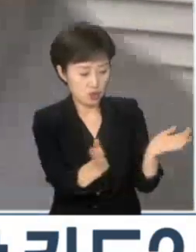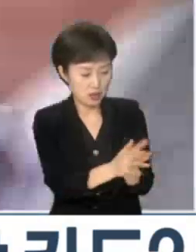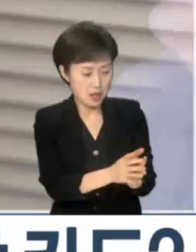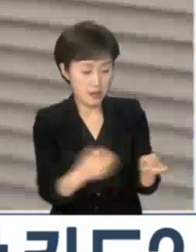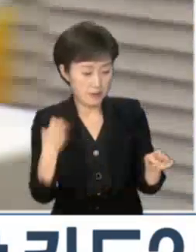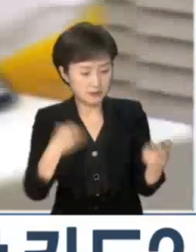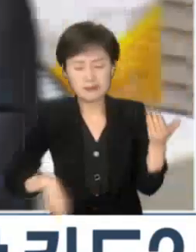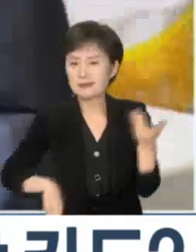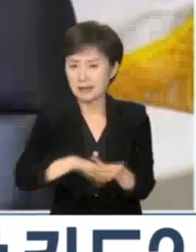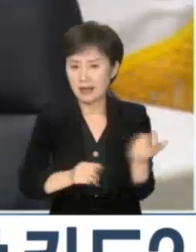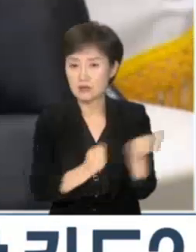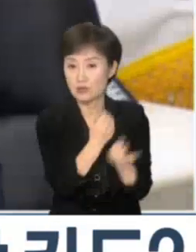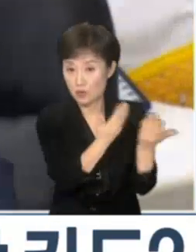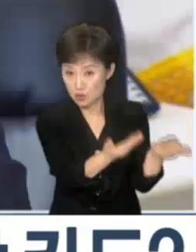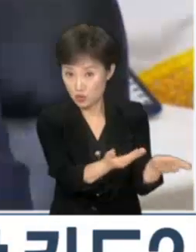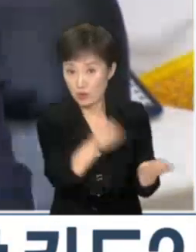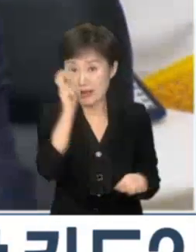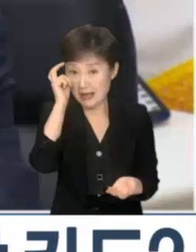거고요. 두 번째는